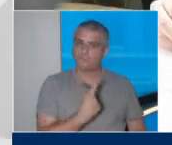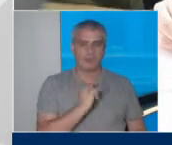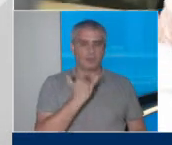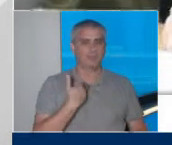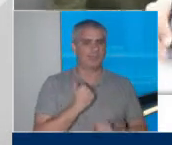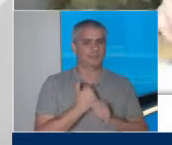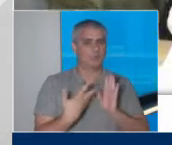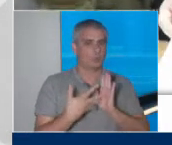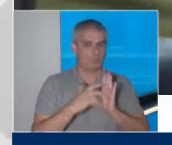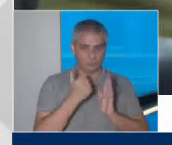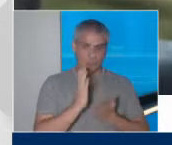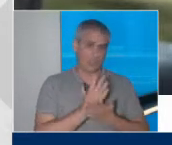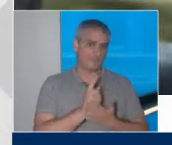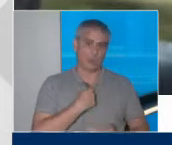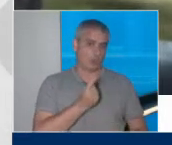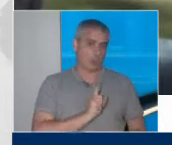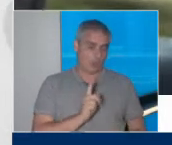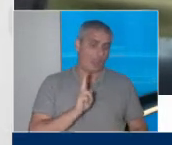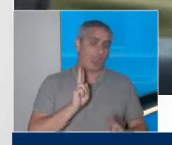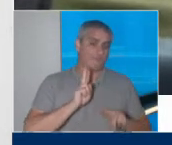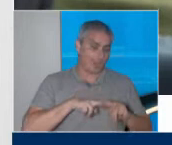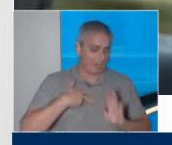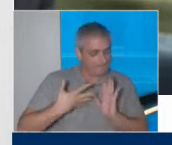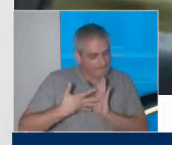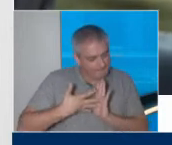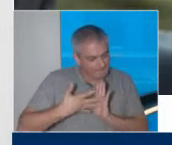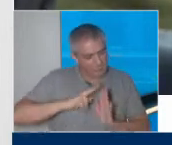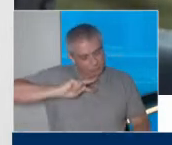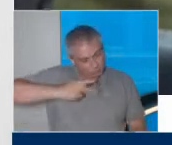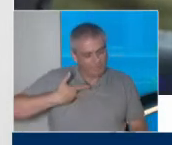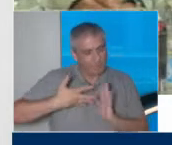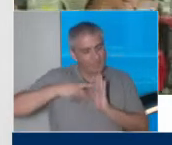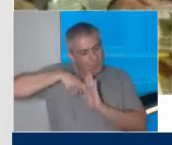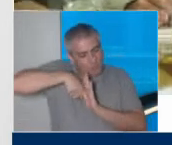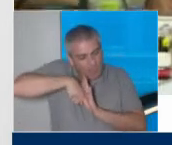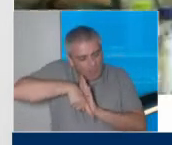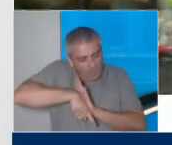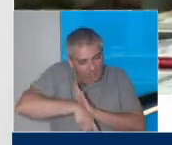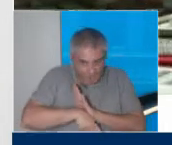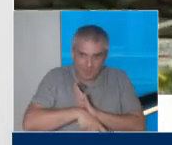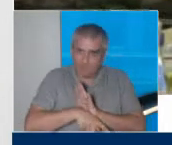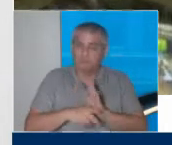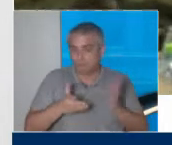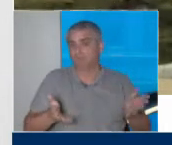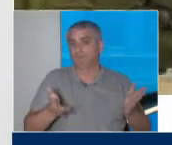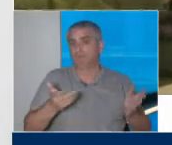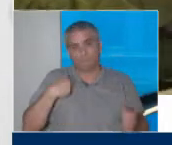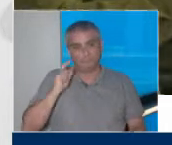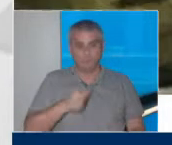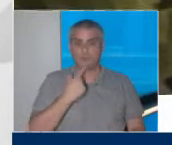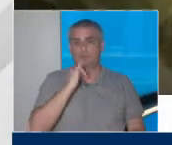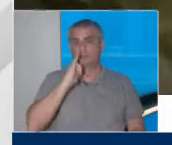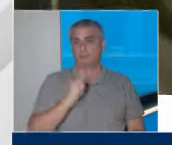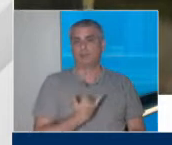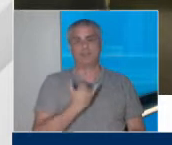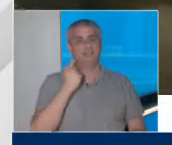התחקיר הראשוני קבענו שזה לא אנחנו, אבל הנה, בדקנו את עצמנו שוב, בדקנו את עצמנו במסרקות ברזל, ואנחנו יכולים לומר